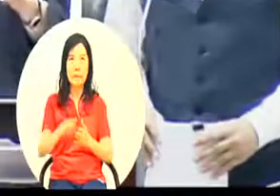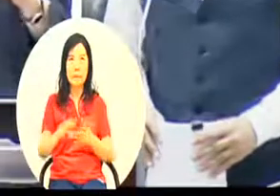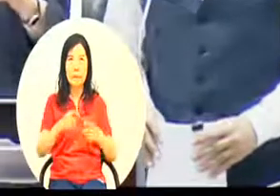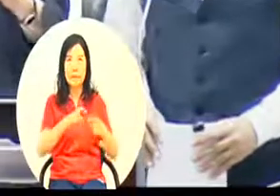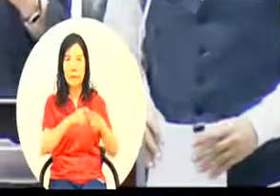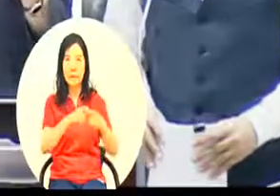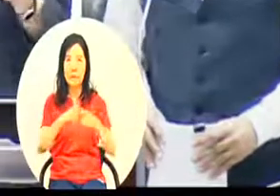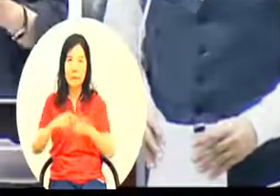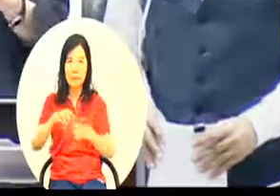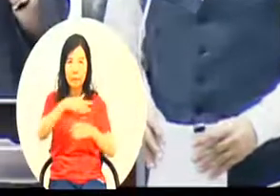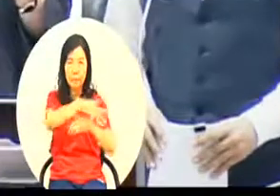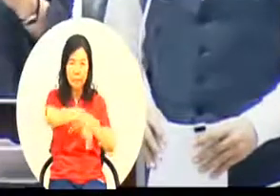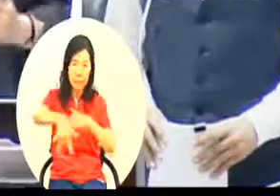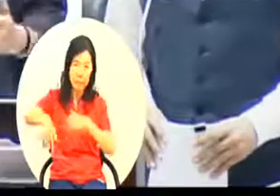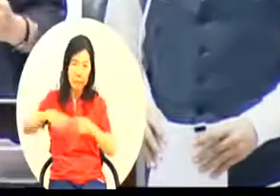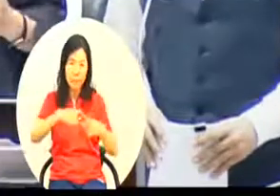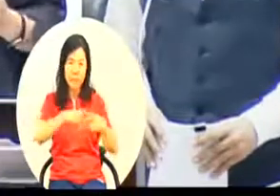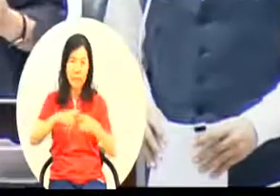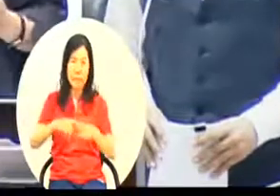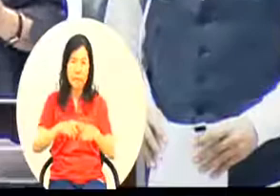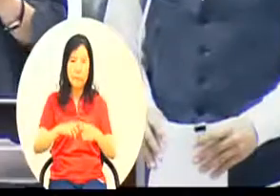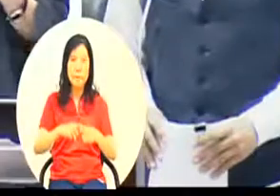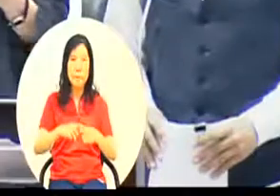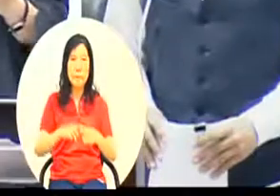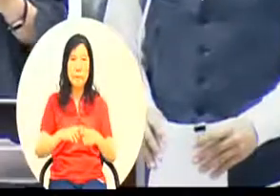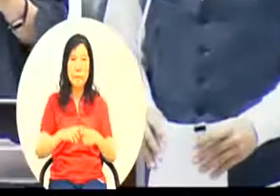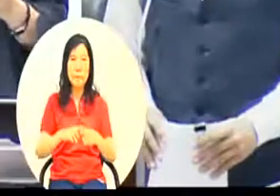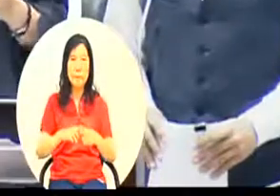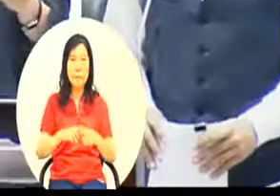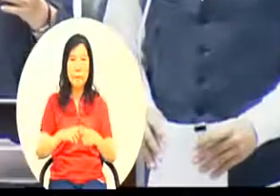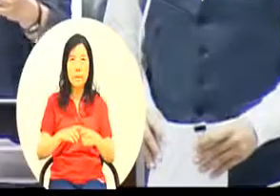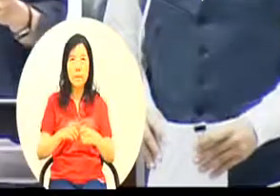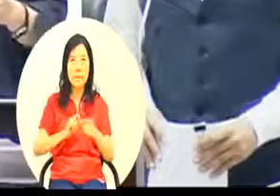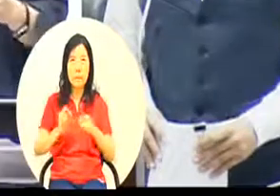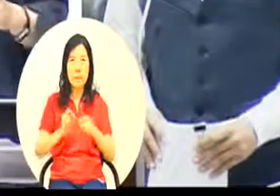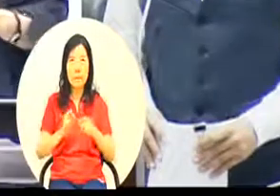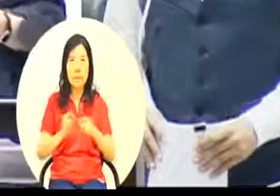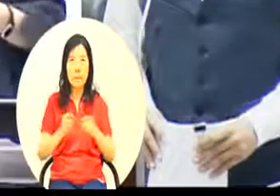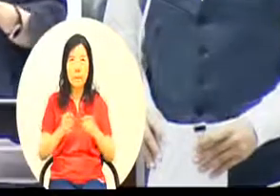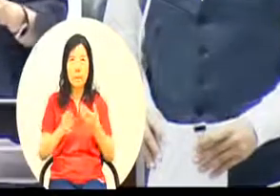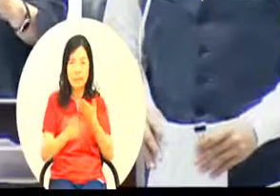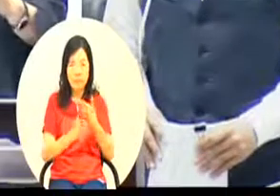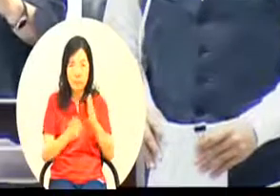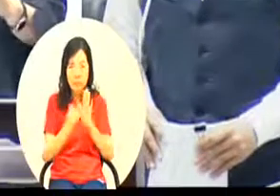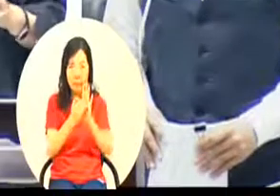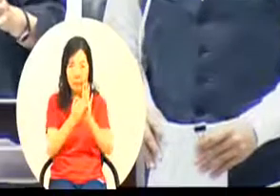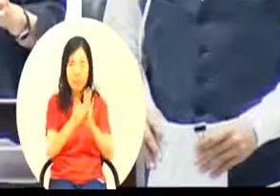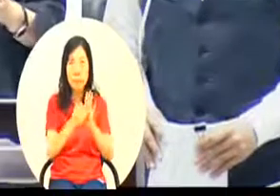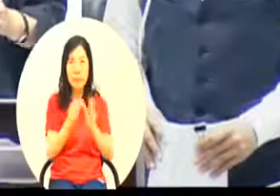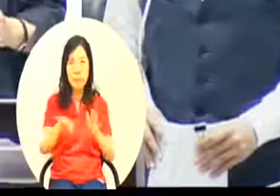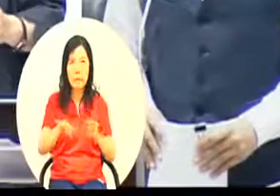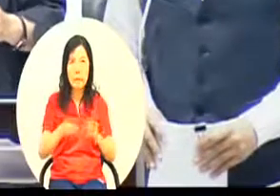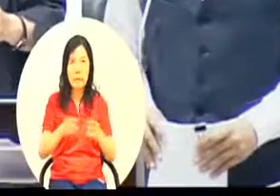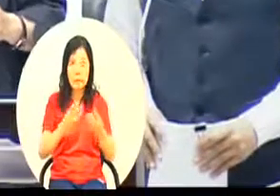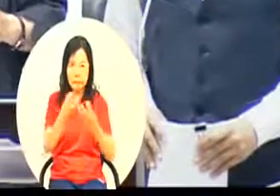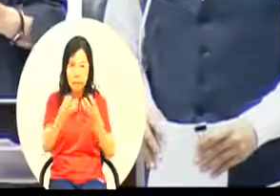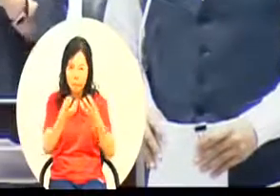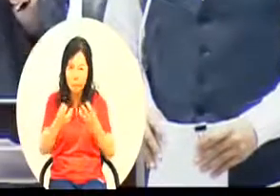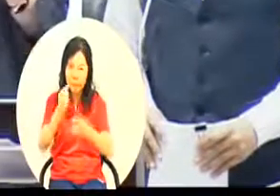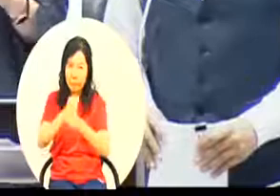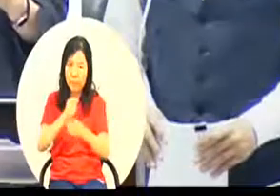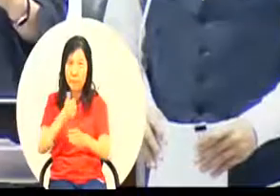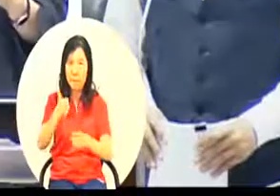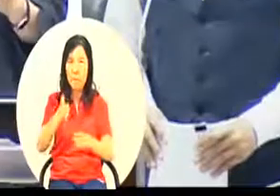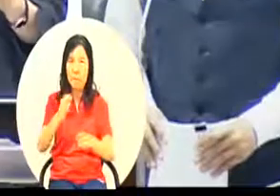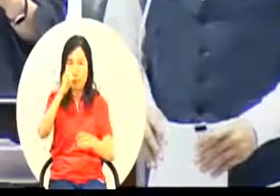的局处相关的功能在反毒防治局上希望能够分工得更好，希